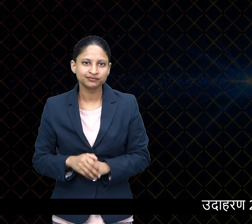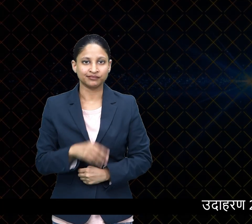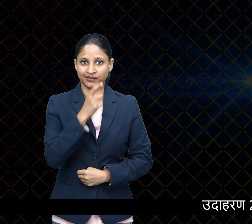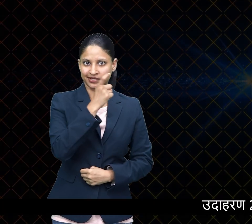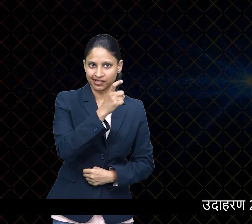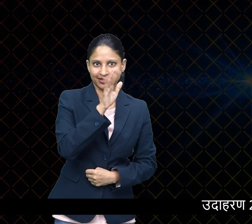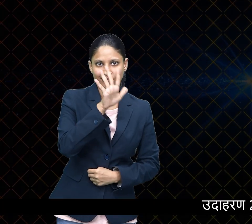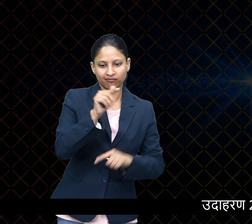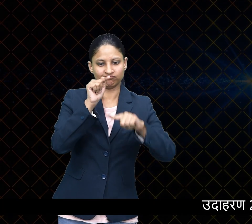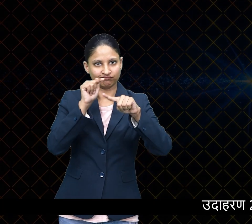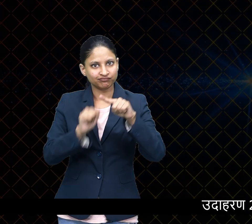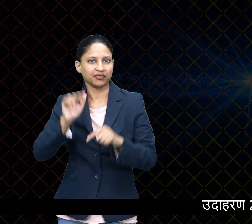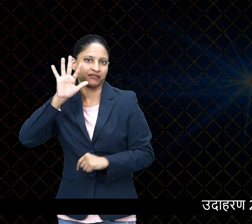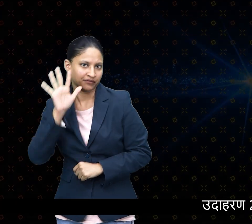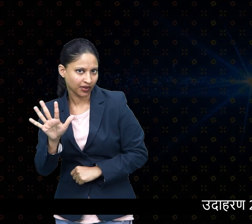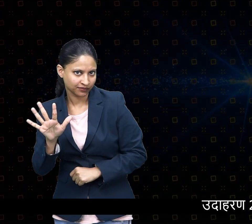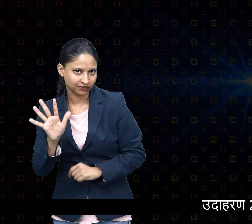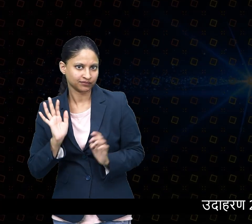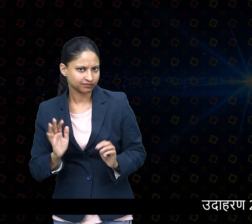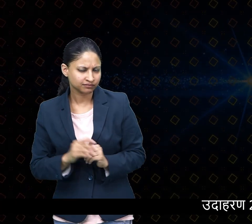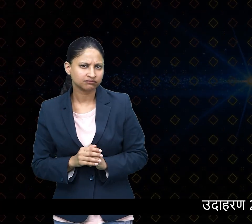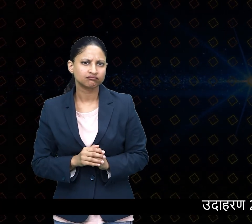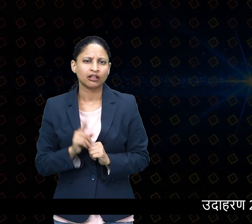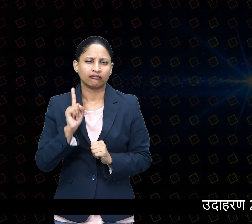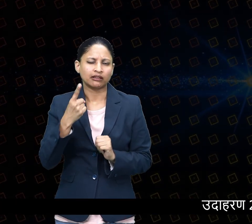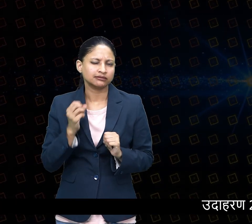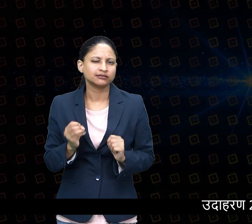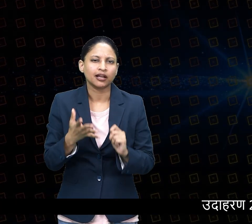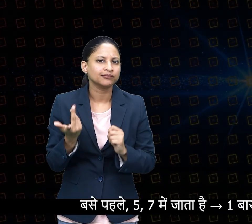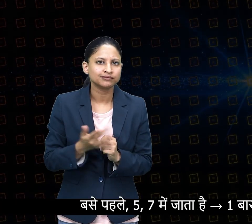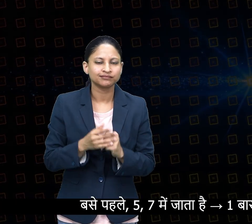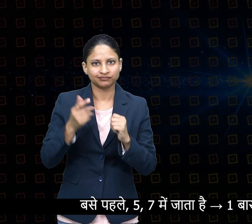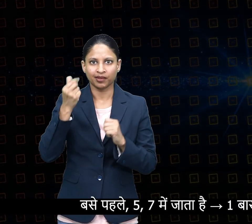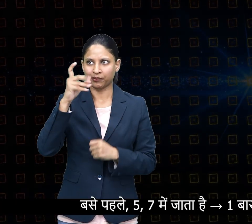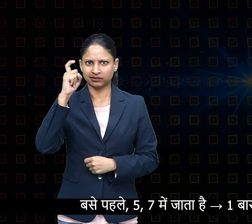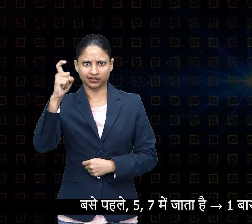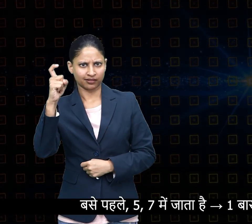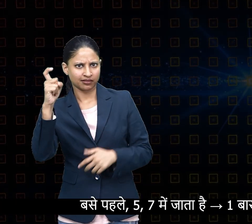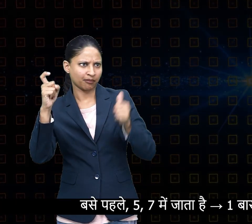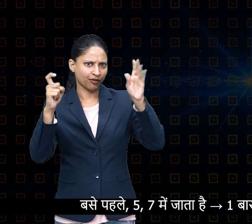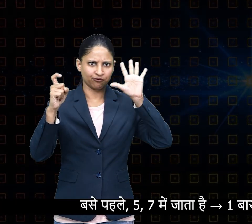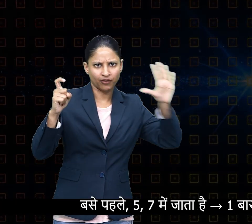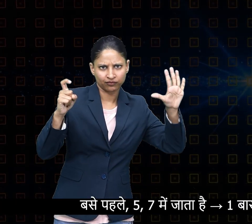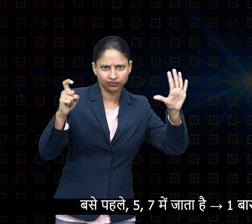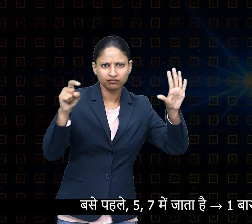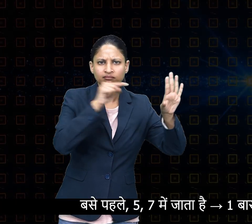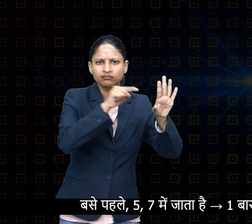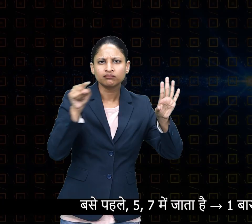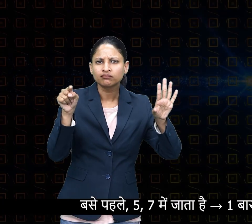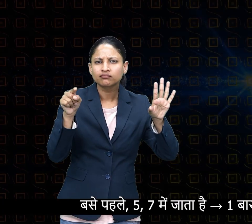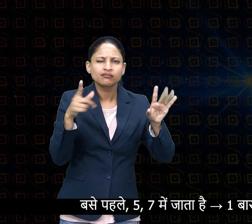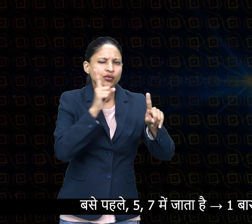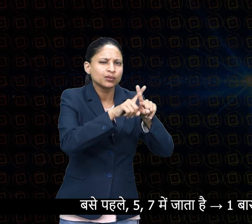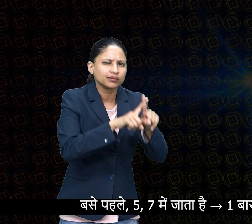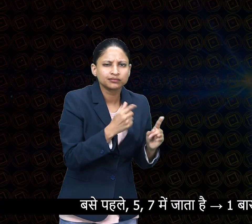लिए 75 डिवाइडेड बाय 5। सबसे पहले 5 7 में जाता है।